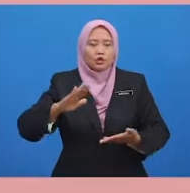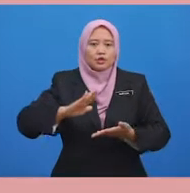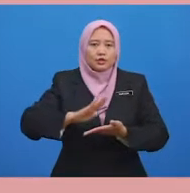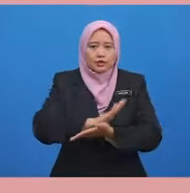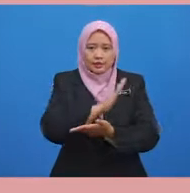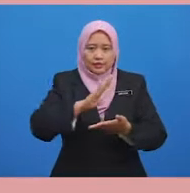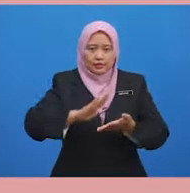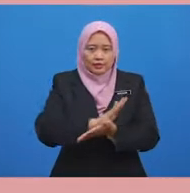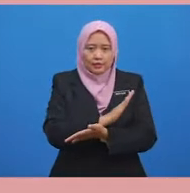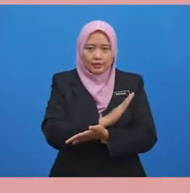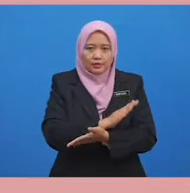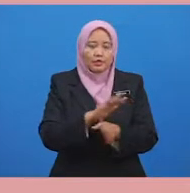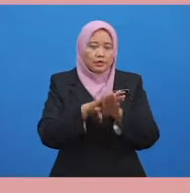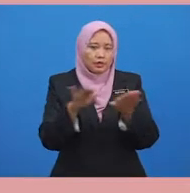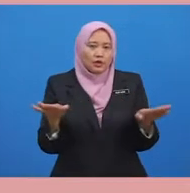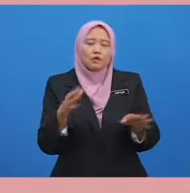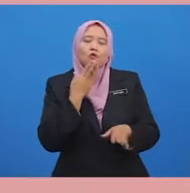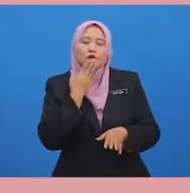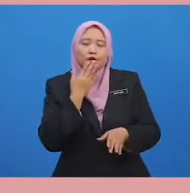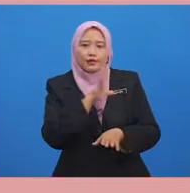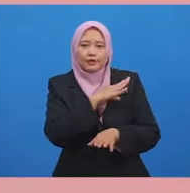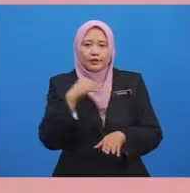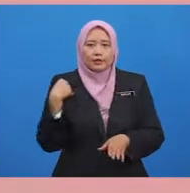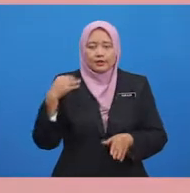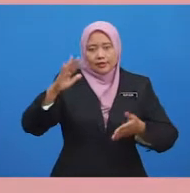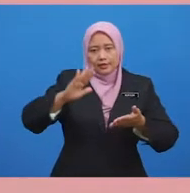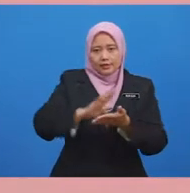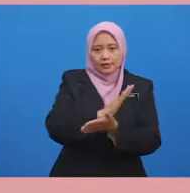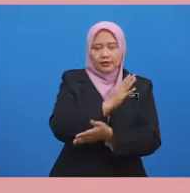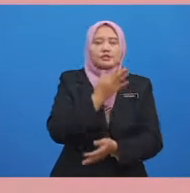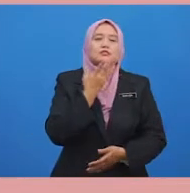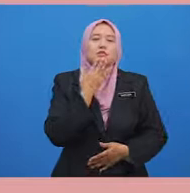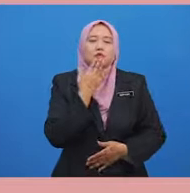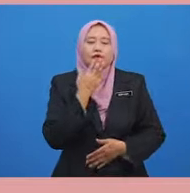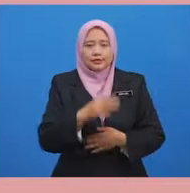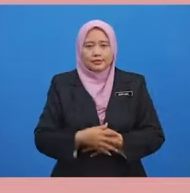Kertas tidak berwarna dan kertas berwarna.